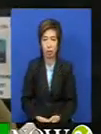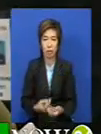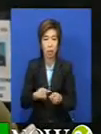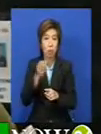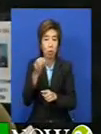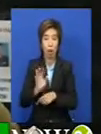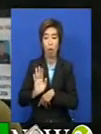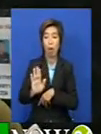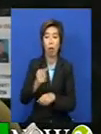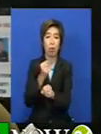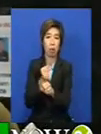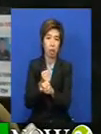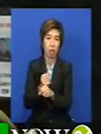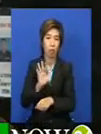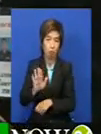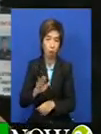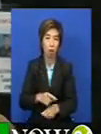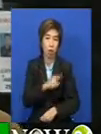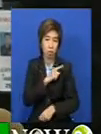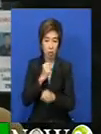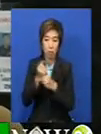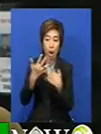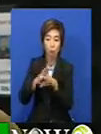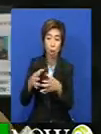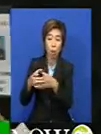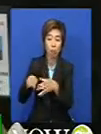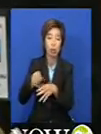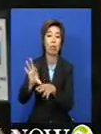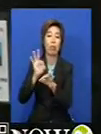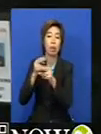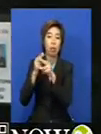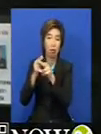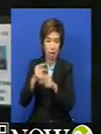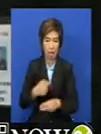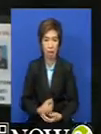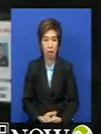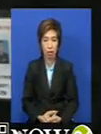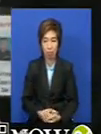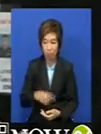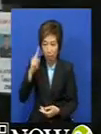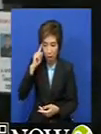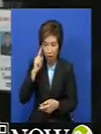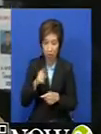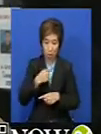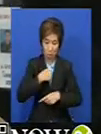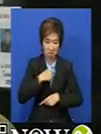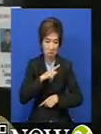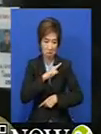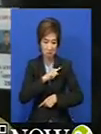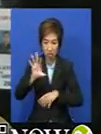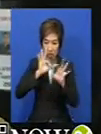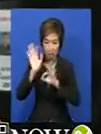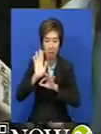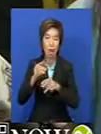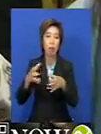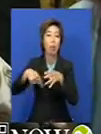ใหญ่ก็ต้องเป็นของลูกน้องเขาเขาดูเขาทำงานใกล้ชิดกับใครอย่างนั้นลูกน้องมันก็จะมาหาหมดอ่ะไม่ใช่เขาต้องดูข้